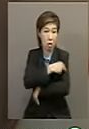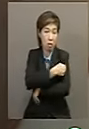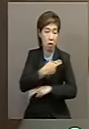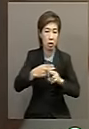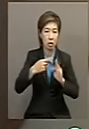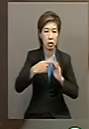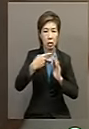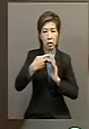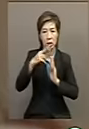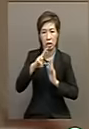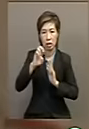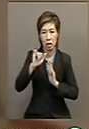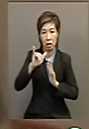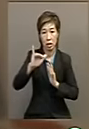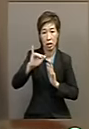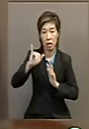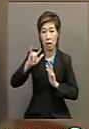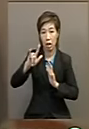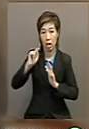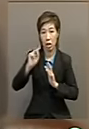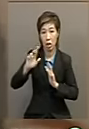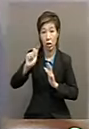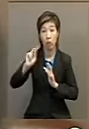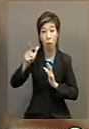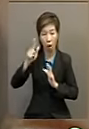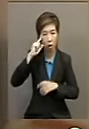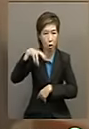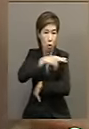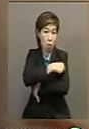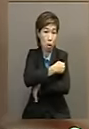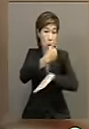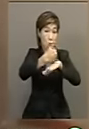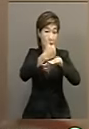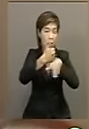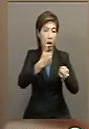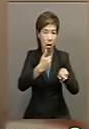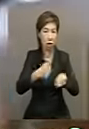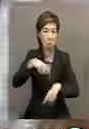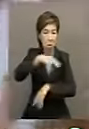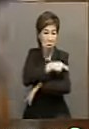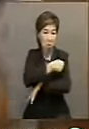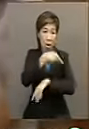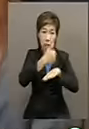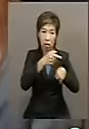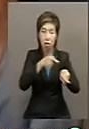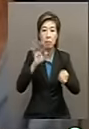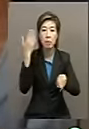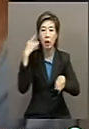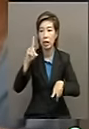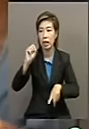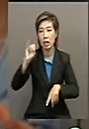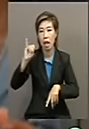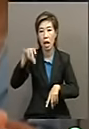องแน่นหนานะครับในฐานะผู้อำนวยการโรงพยาบาลมงกุฎวัฒนะซึ่งเป็นโรงพยาบาลที่ดีไซน์แจ้งขอ